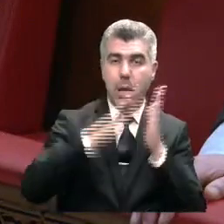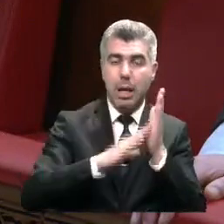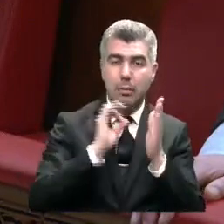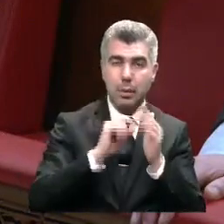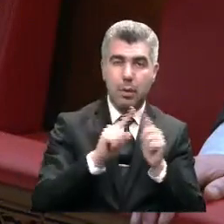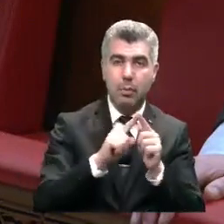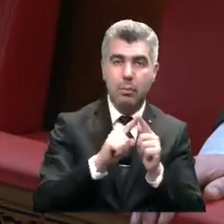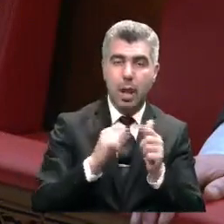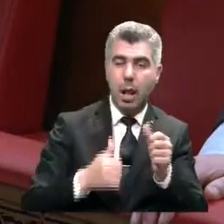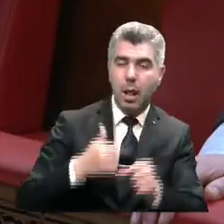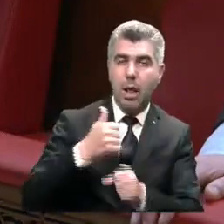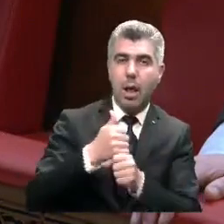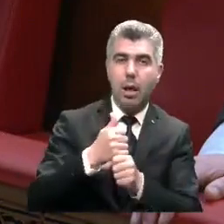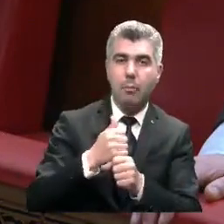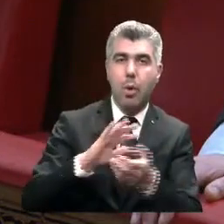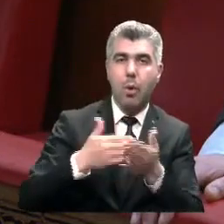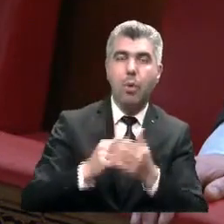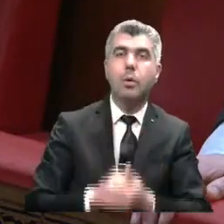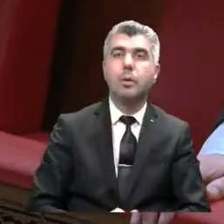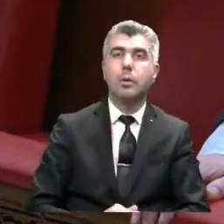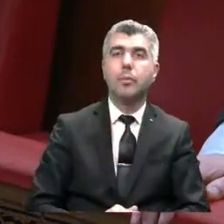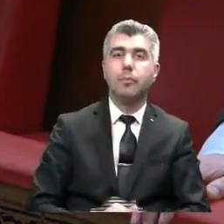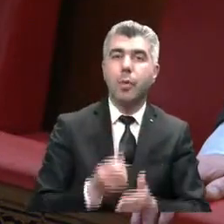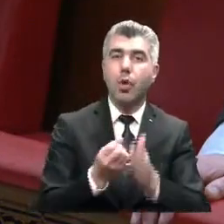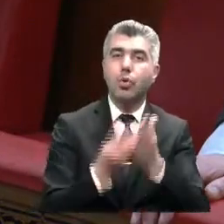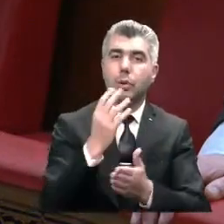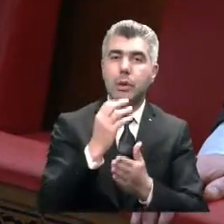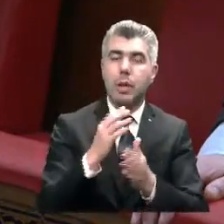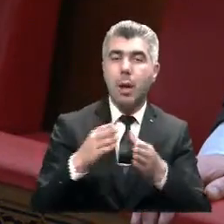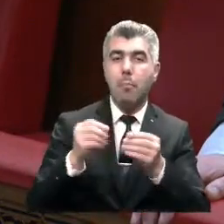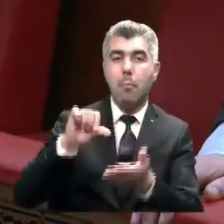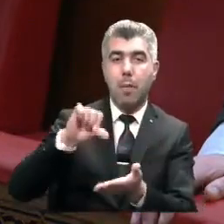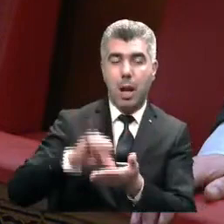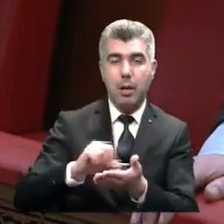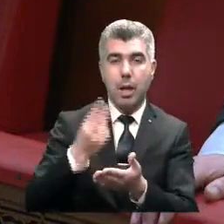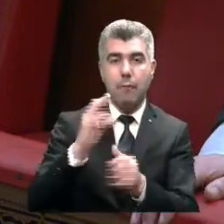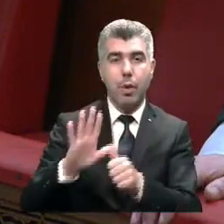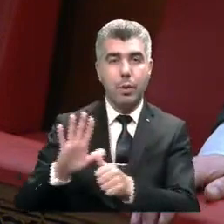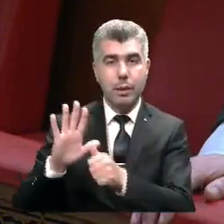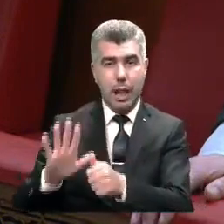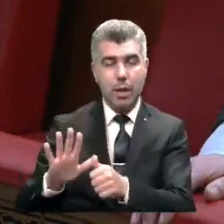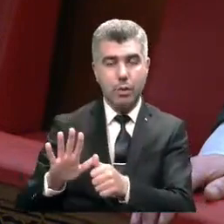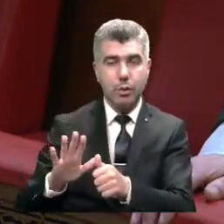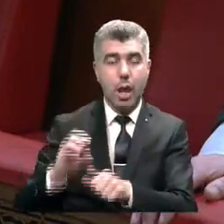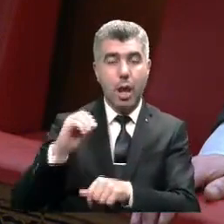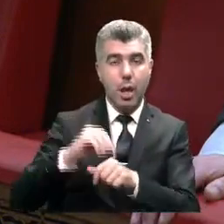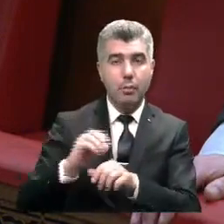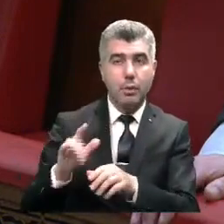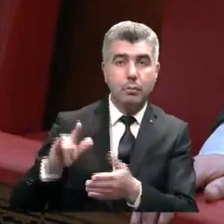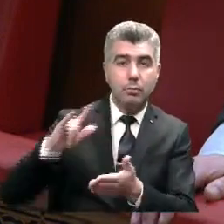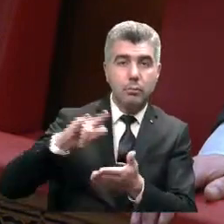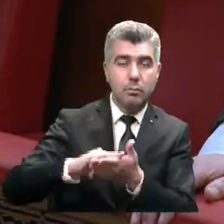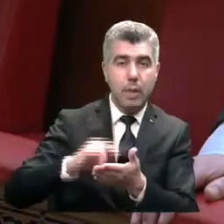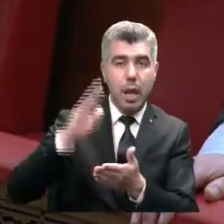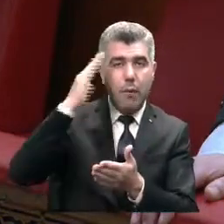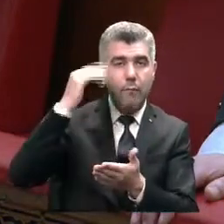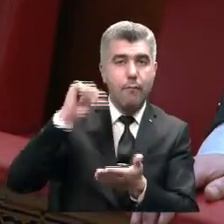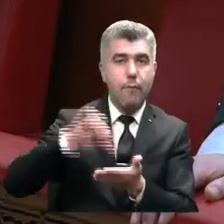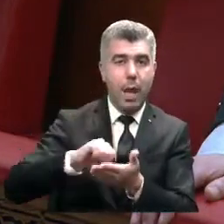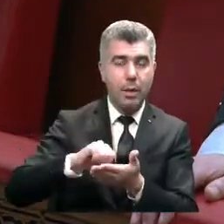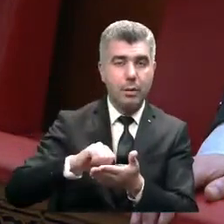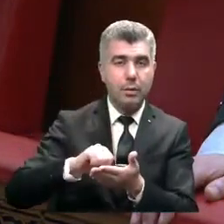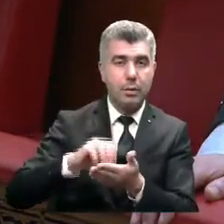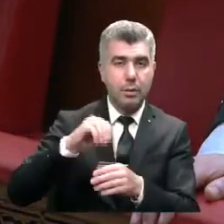السنوات الاخيره بالمحطه الجديده ديال مراكش سنه 2016 المحطه الجويه الجديده ديال فسي سنه